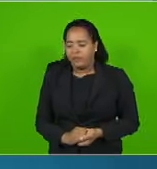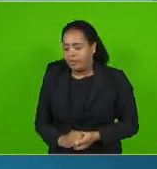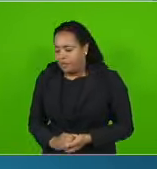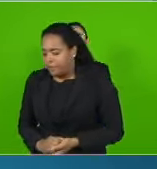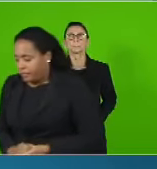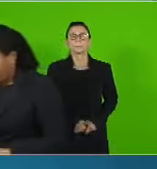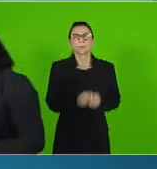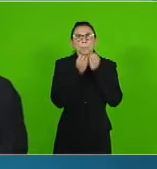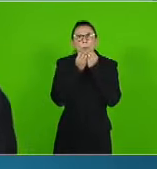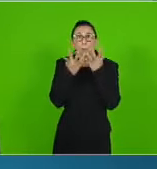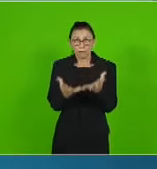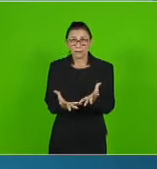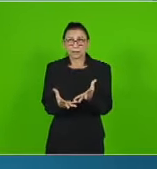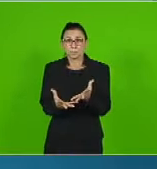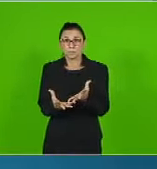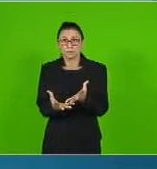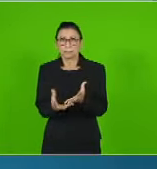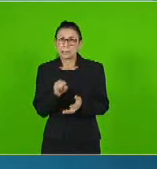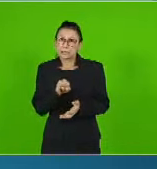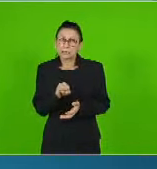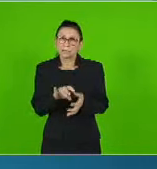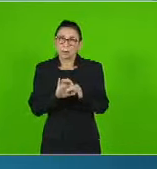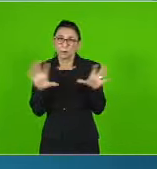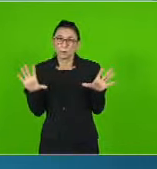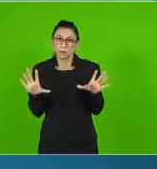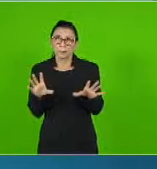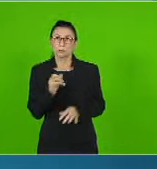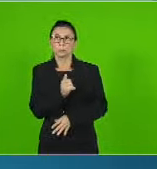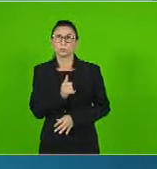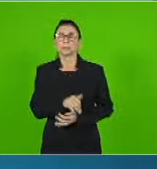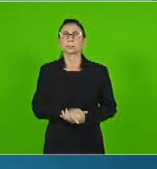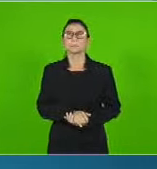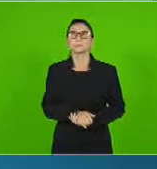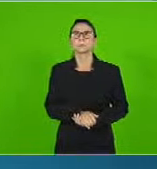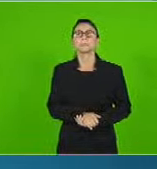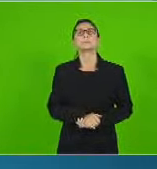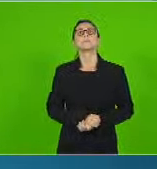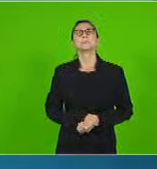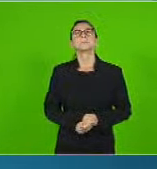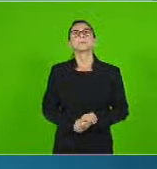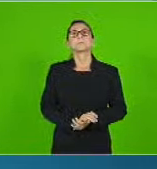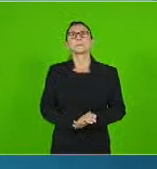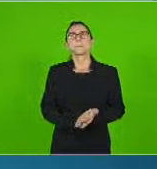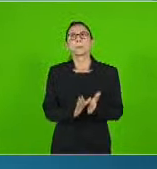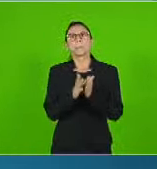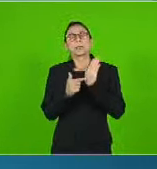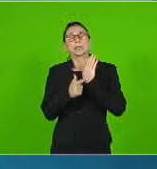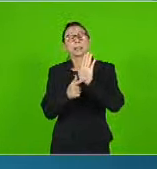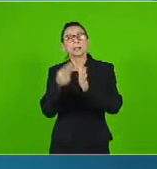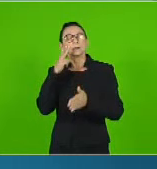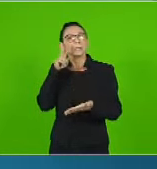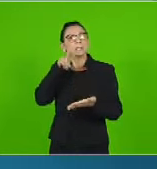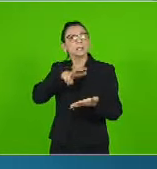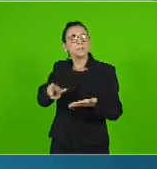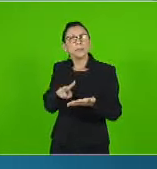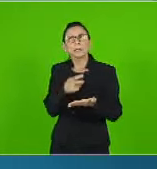13:29. Исповедание. Давайте сделаем наше исповедание, кто захочет. Но что говорит Писание? «Близко к тебе